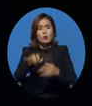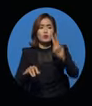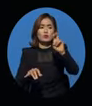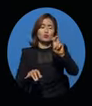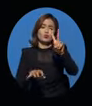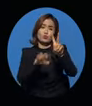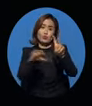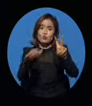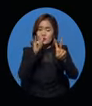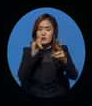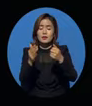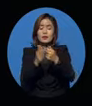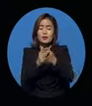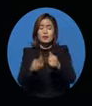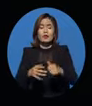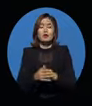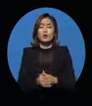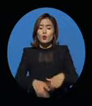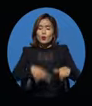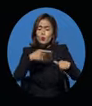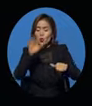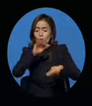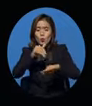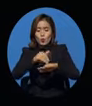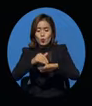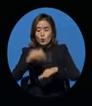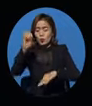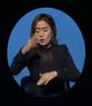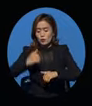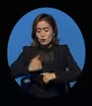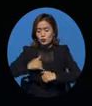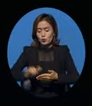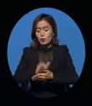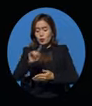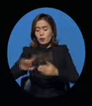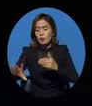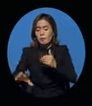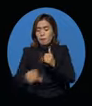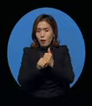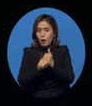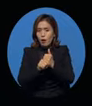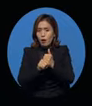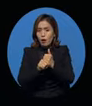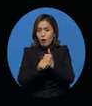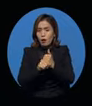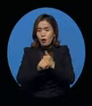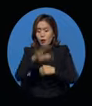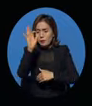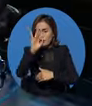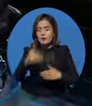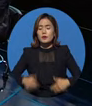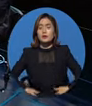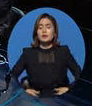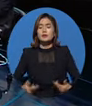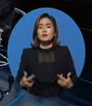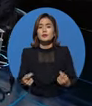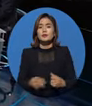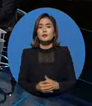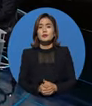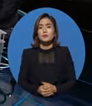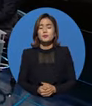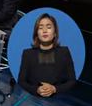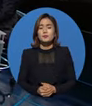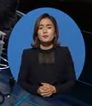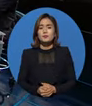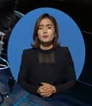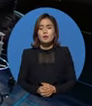그래서 교육 훈련을 받는 관인 주 궁 공황을 통폐합 시키는 방법도 4화 자연 나오신 간 벽이 까지 되겠습니다